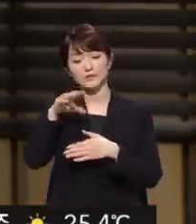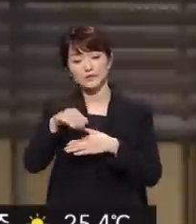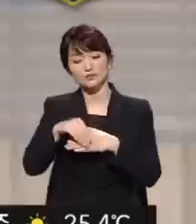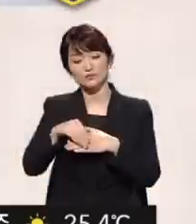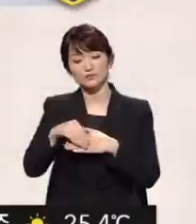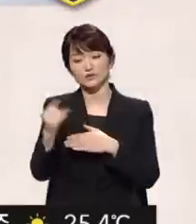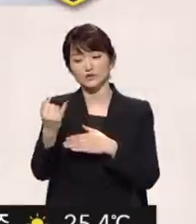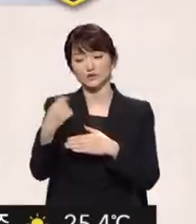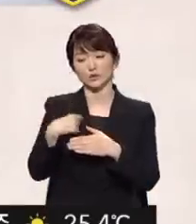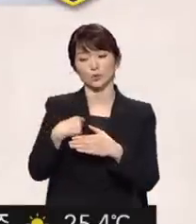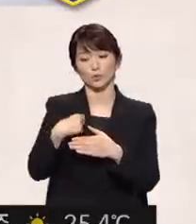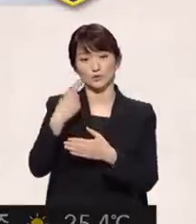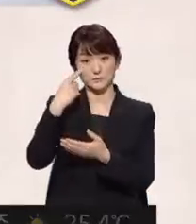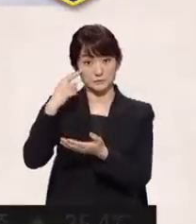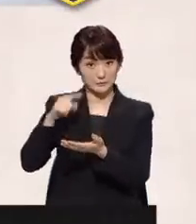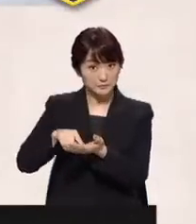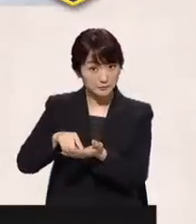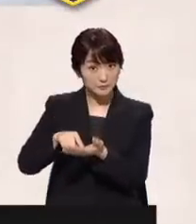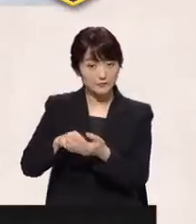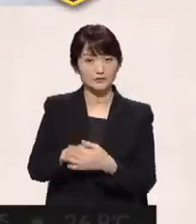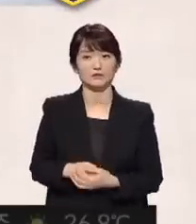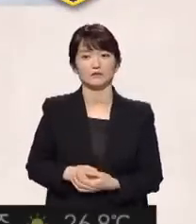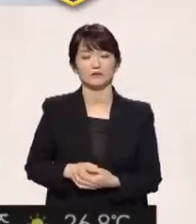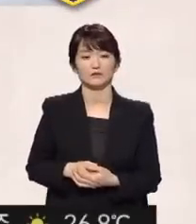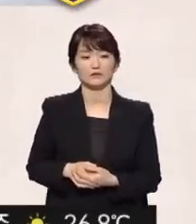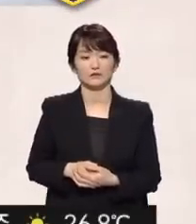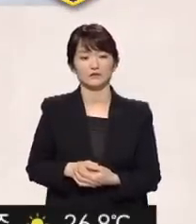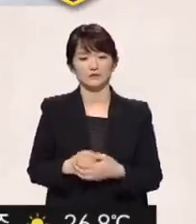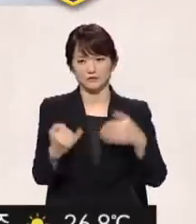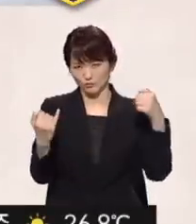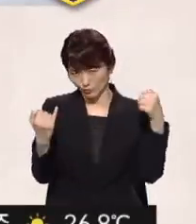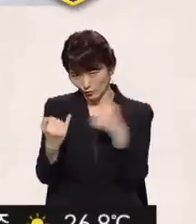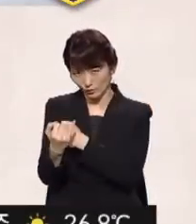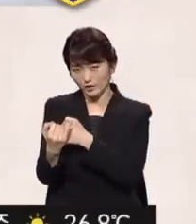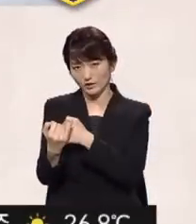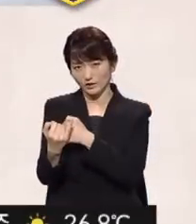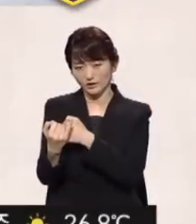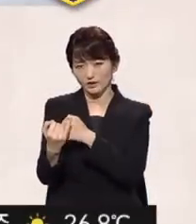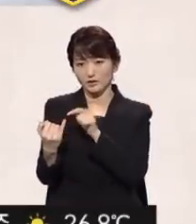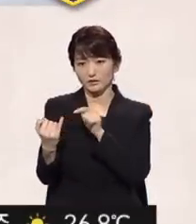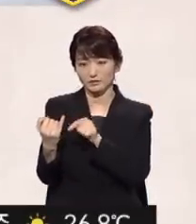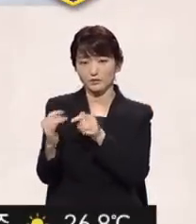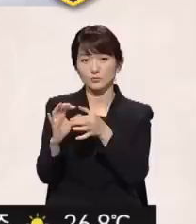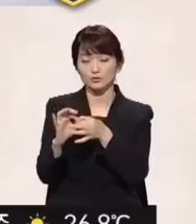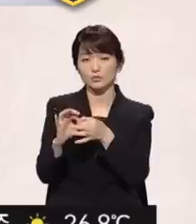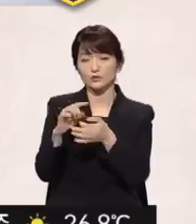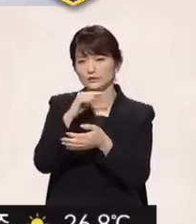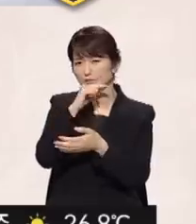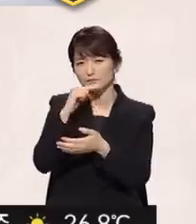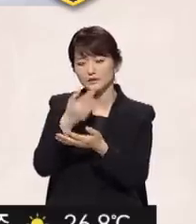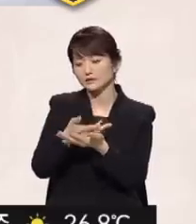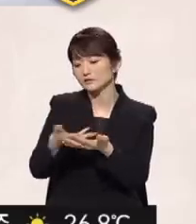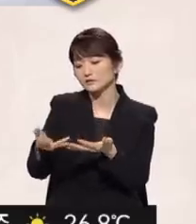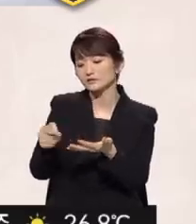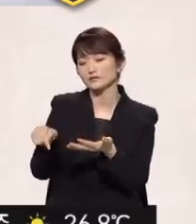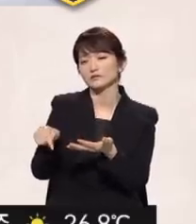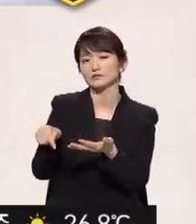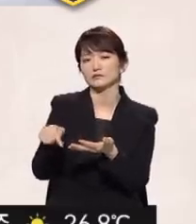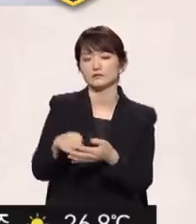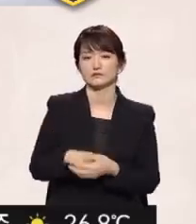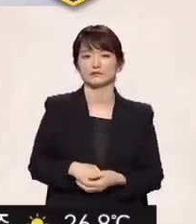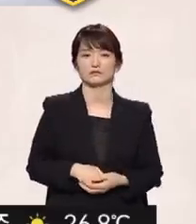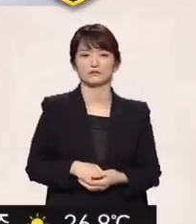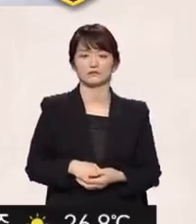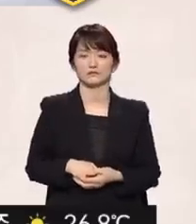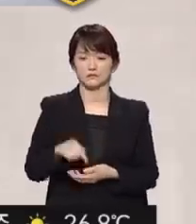겁니다. 결국은 피가 있다라는 것은 폭행을 했다라고 봐야 되는 거고요. 폭행을 통해서 피가 났던 거기 때문에 그게 이제